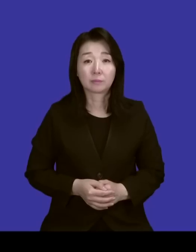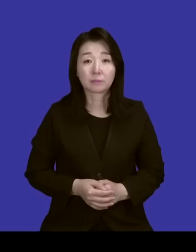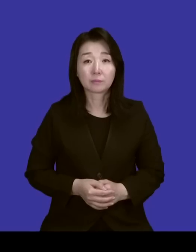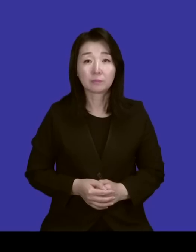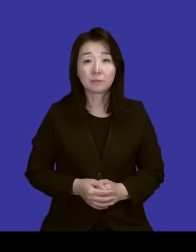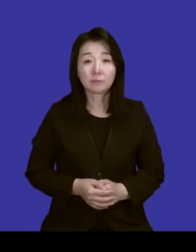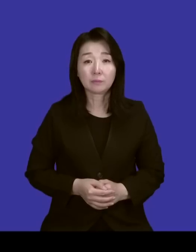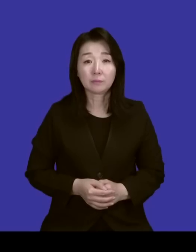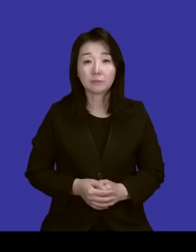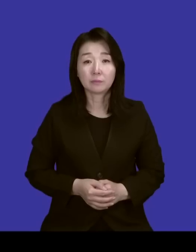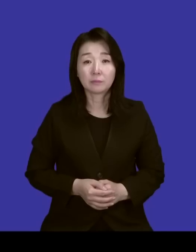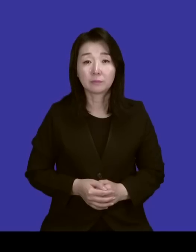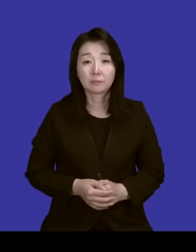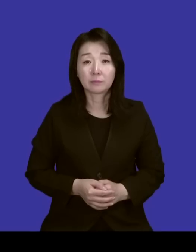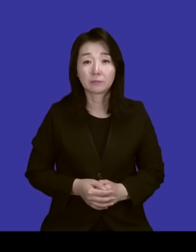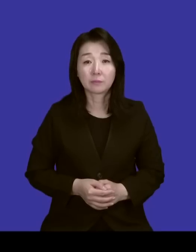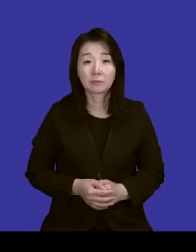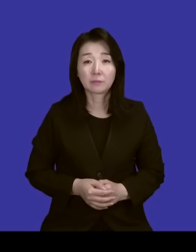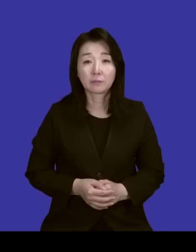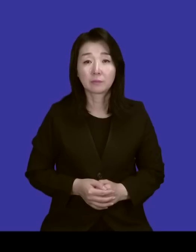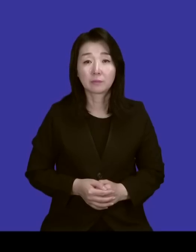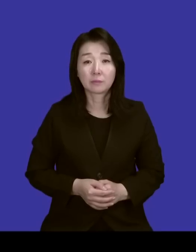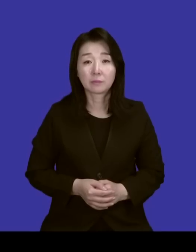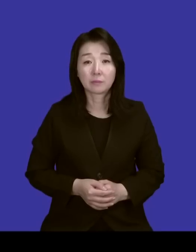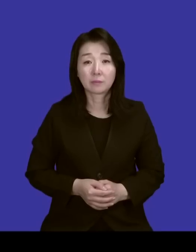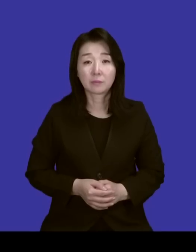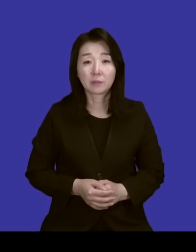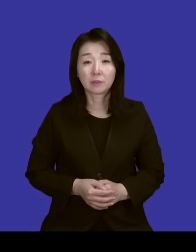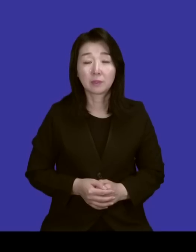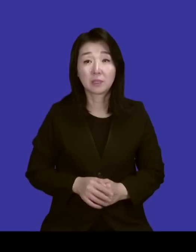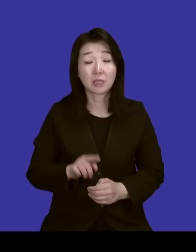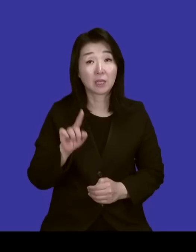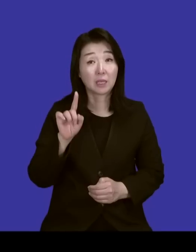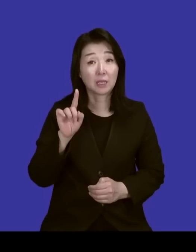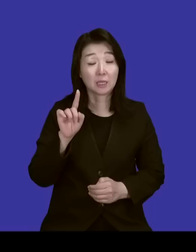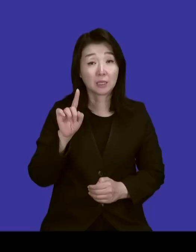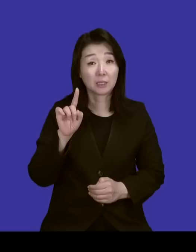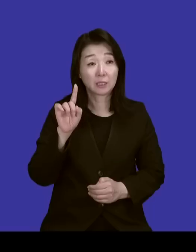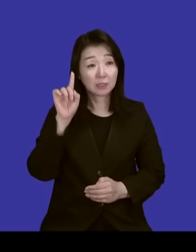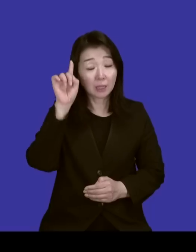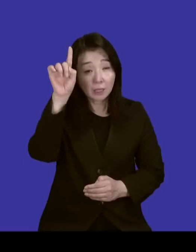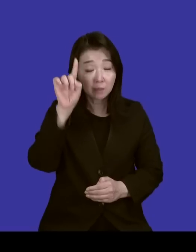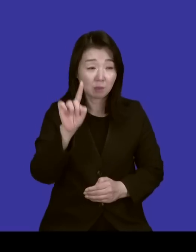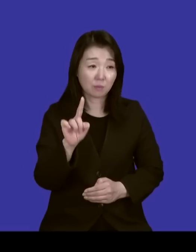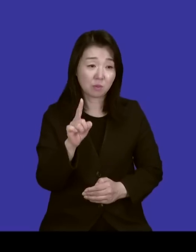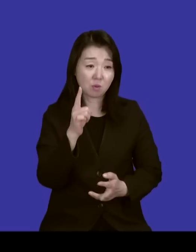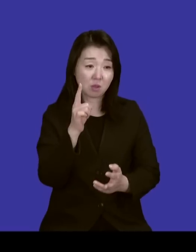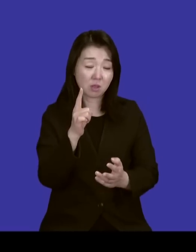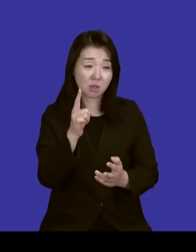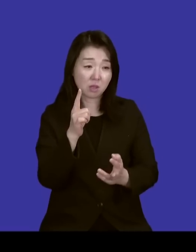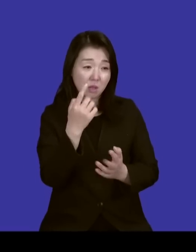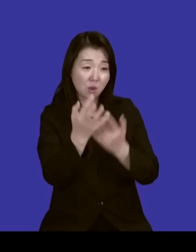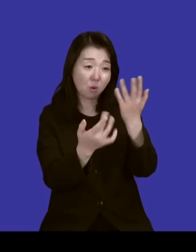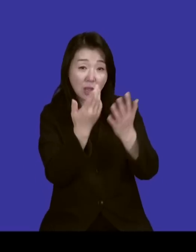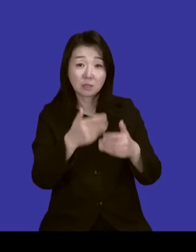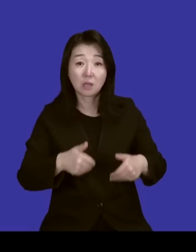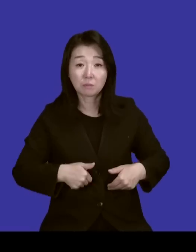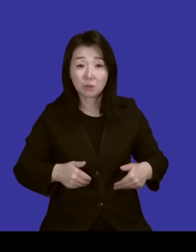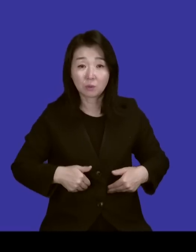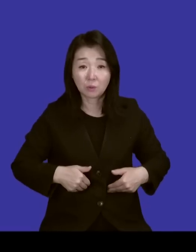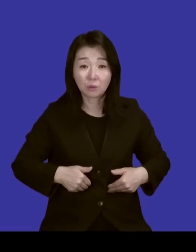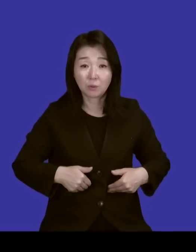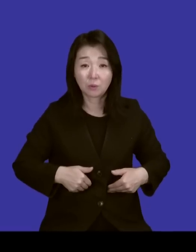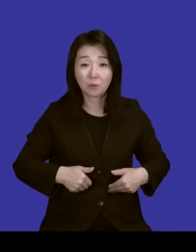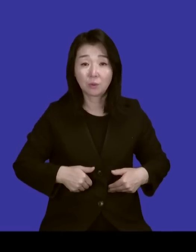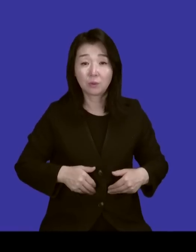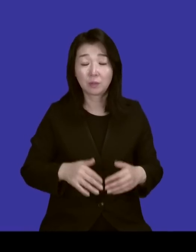이렇게 이제 내일이면 가서 이제 화장을 해야 돼요. 네, 네. 근데 아침마다 제가 하던 큐티가 있으니까